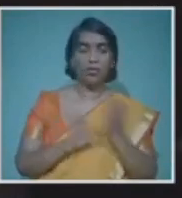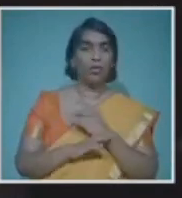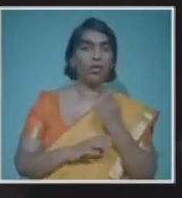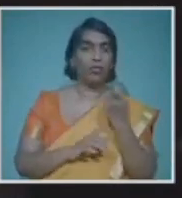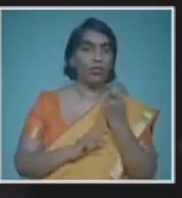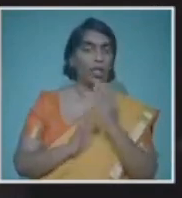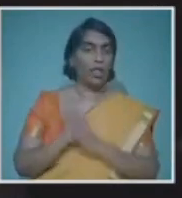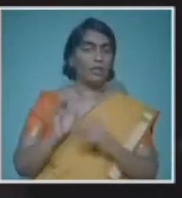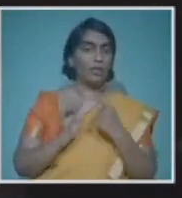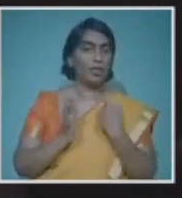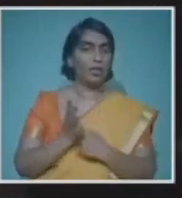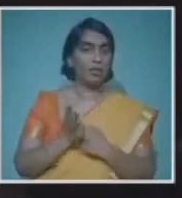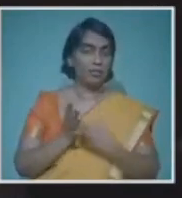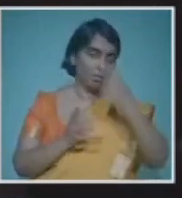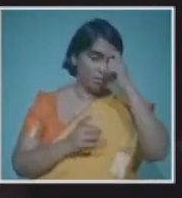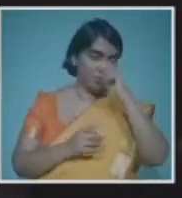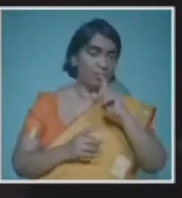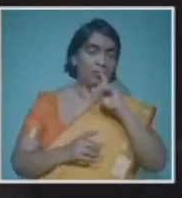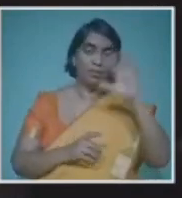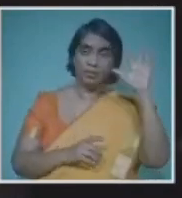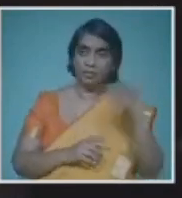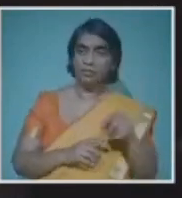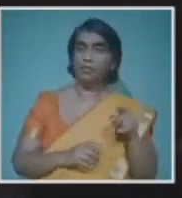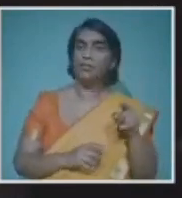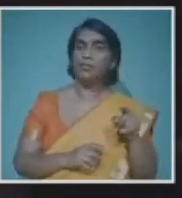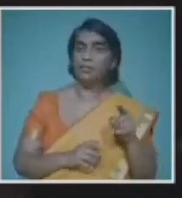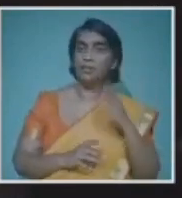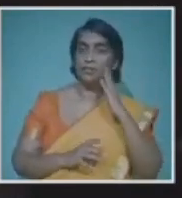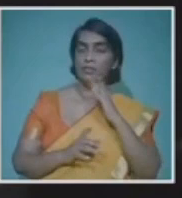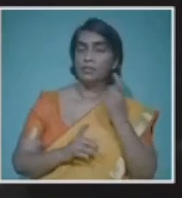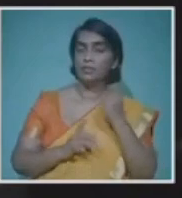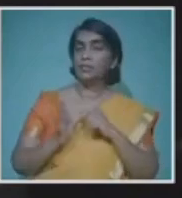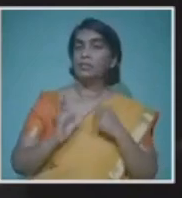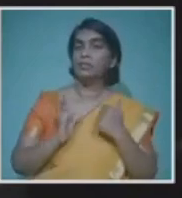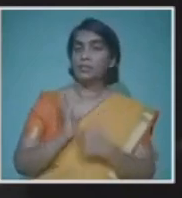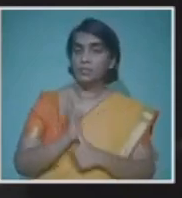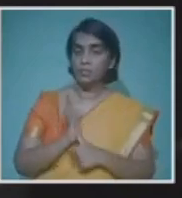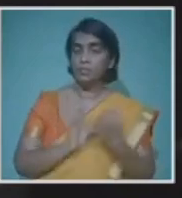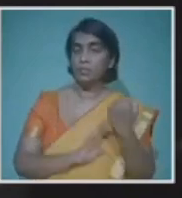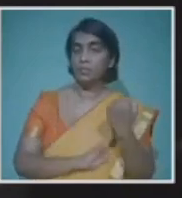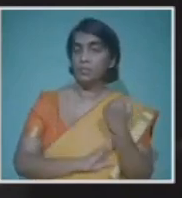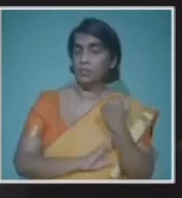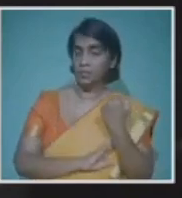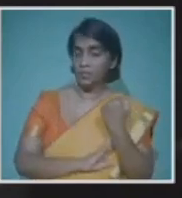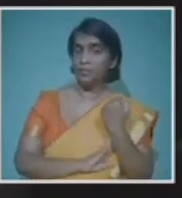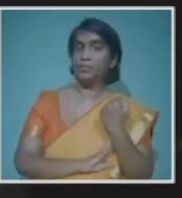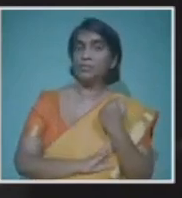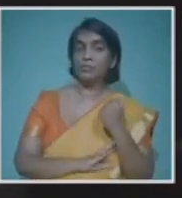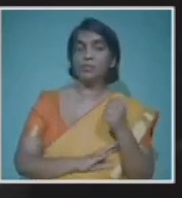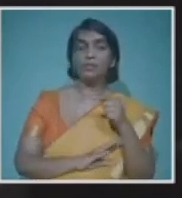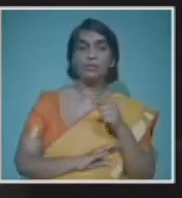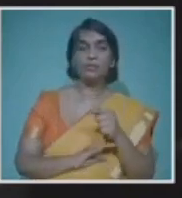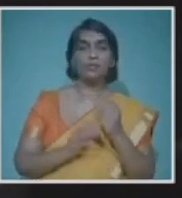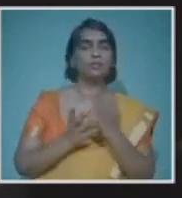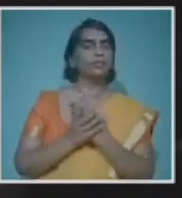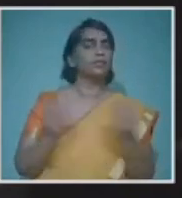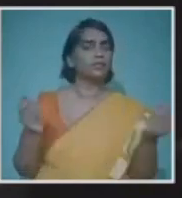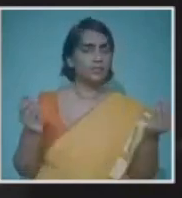ඇමති රවි කරුණානායක මහත්තයා ඉන්න කාලේ ගෙනාපු විදේශ විනිමය පනතේ තිබිච්ච බලගතු පදනම නැති